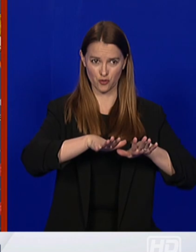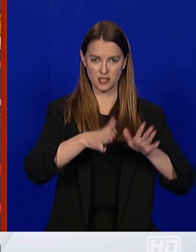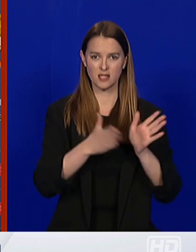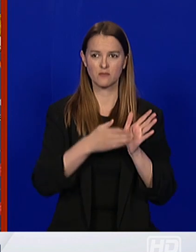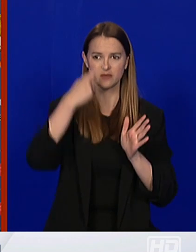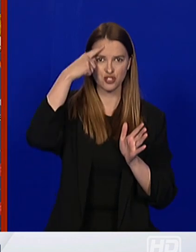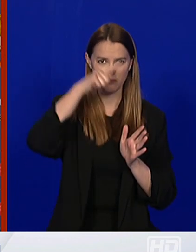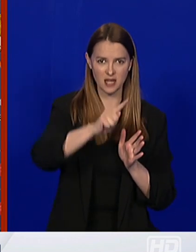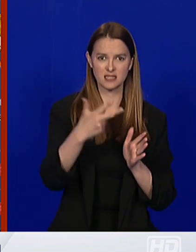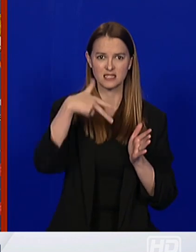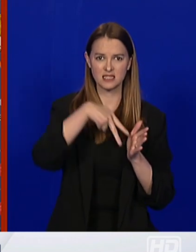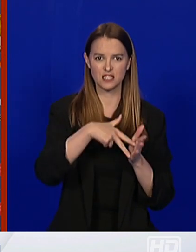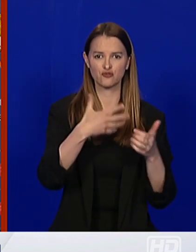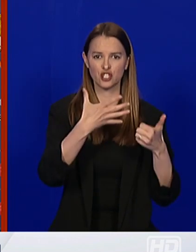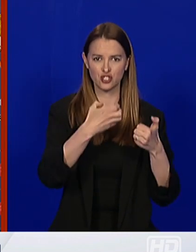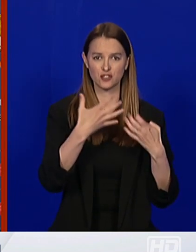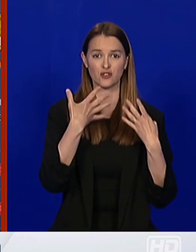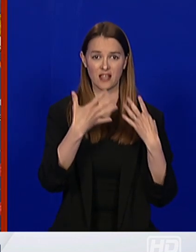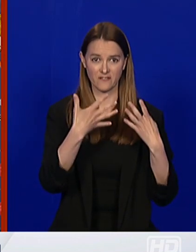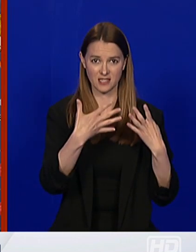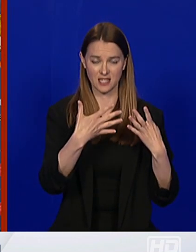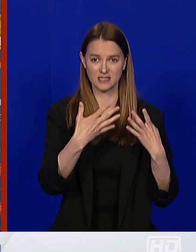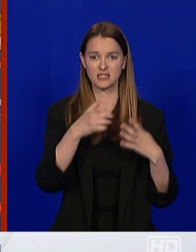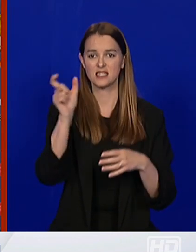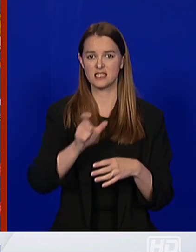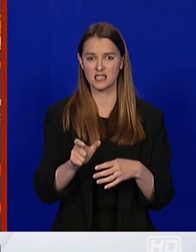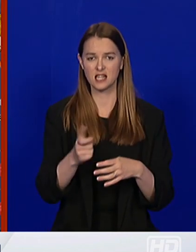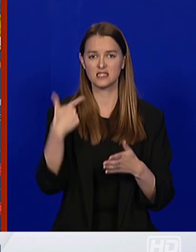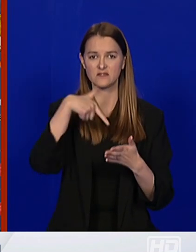ima 3690, Italija ima